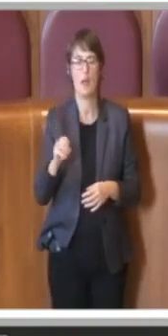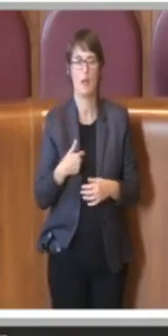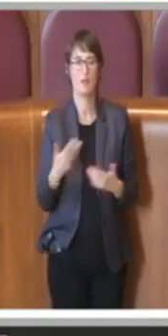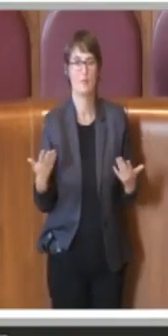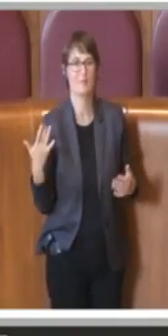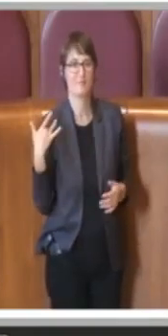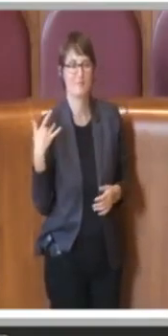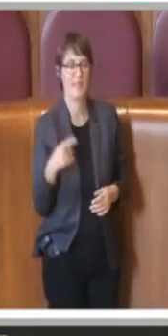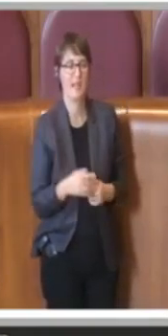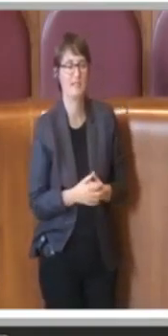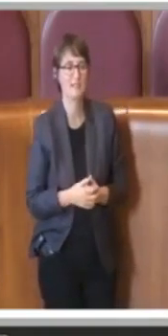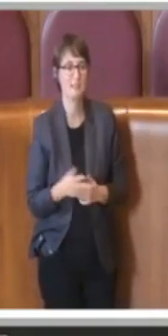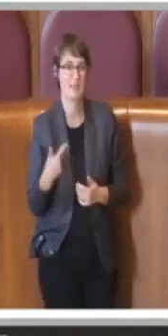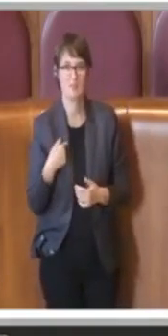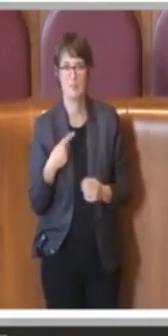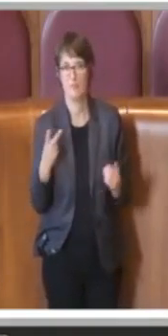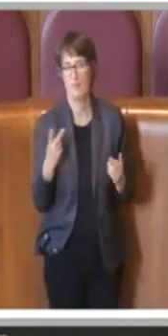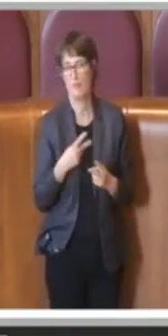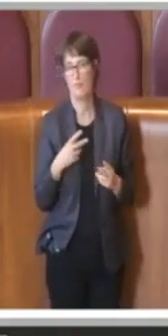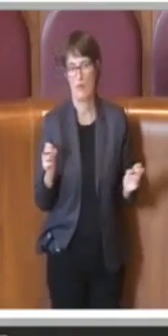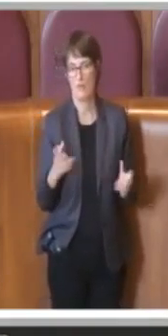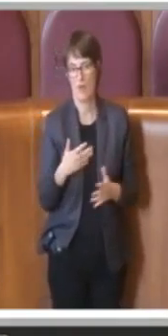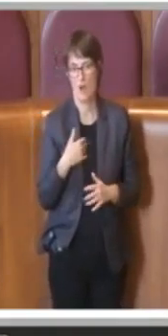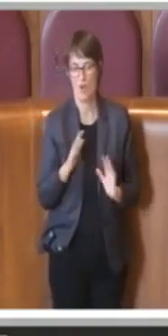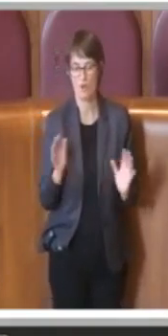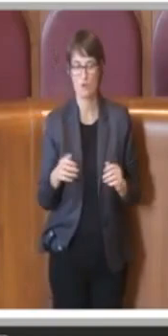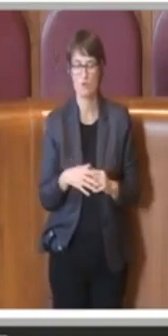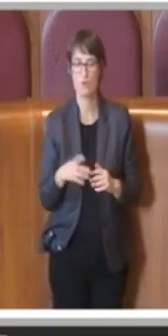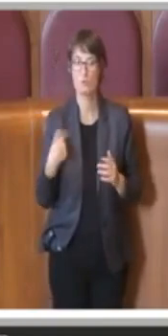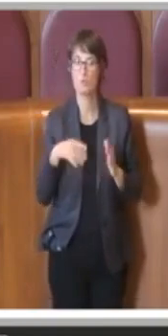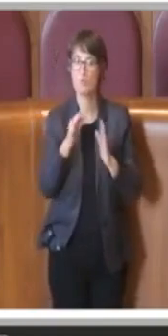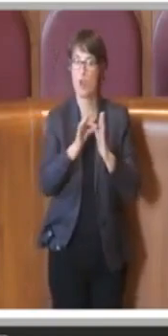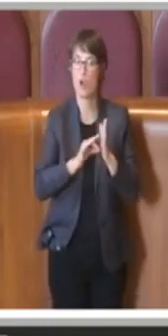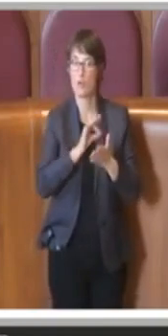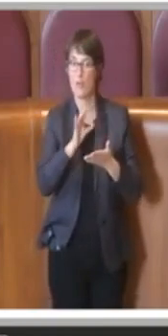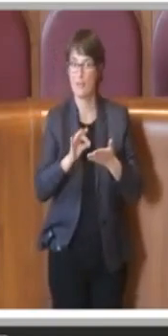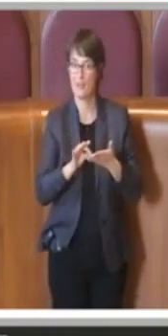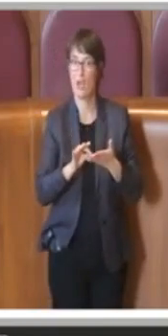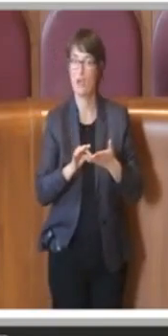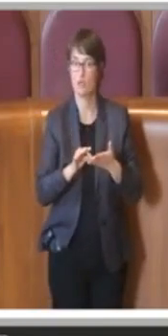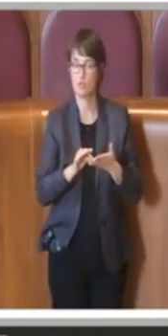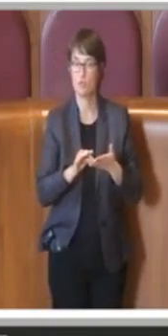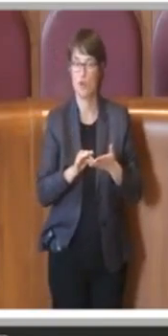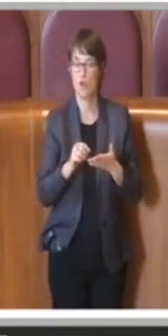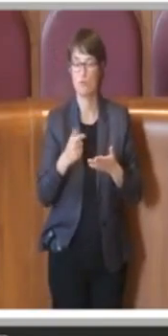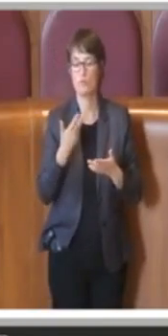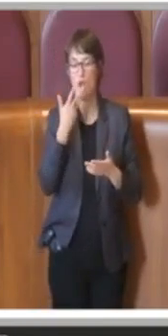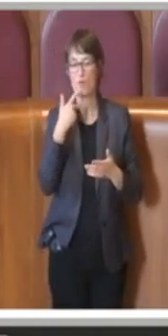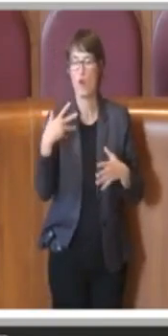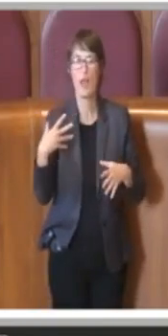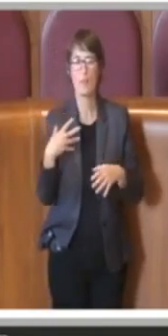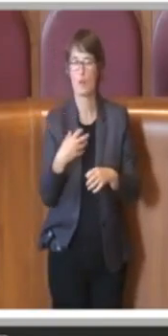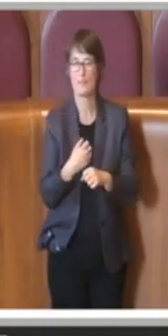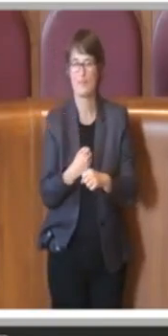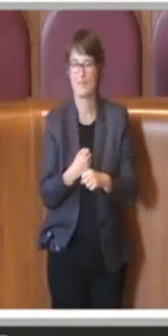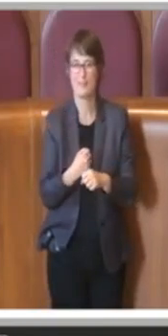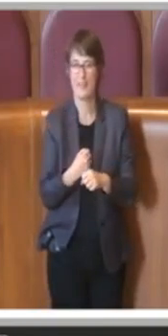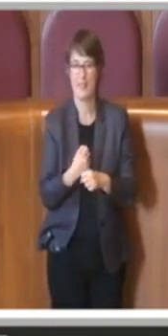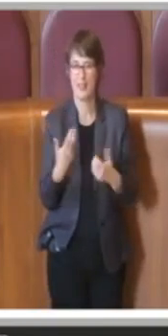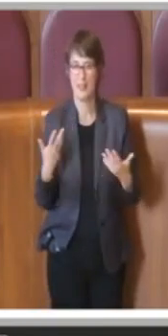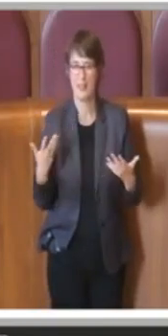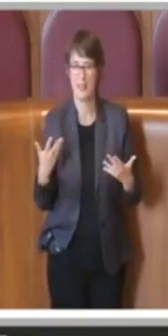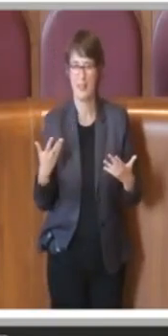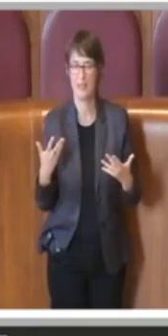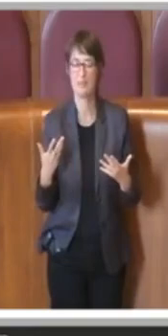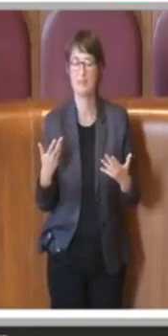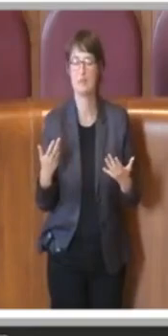Grazie, sarò molto più rapido. Con questo ordine del giorno sintetizziamo sostanzialmente, ecco, quanto è